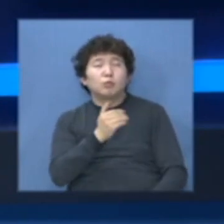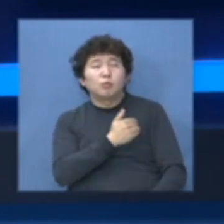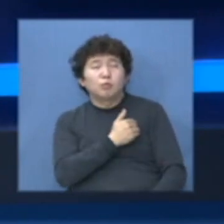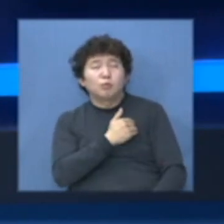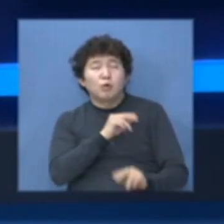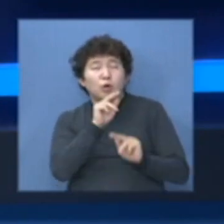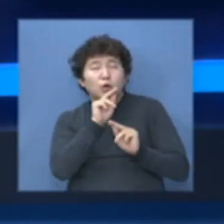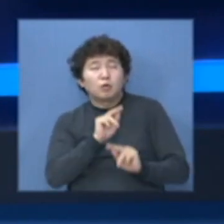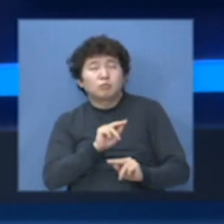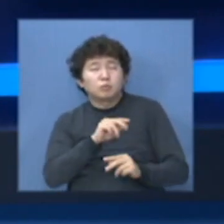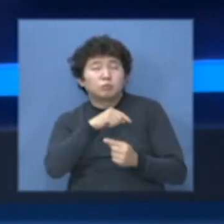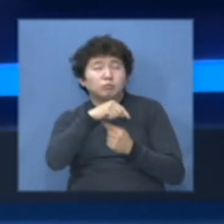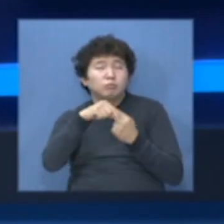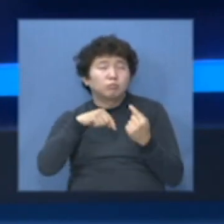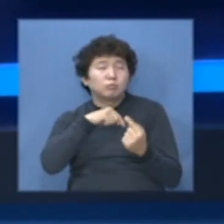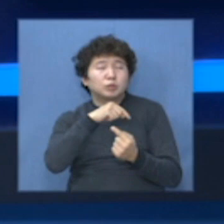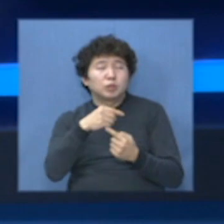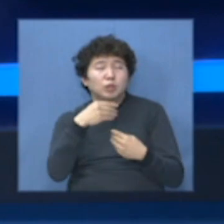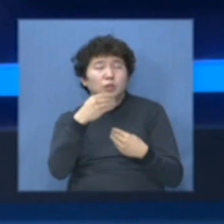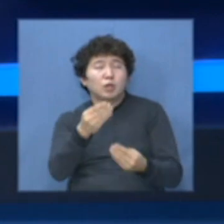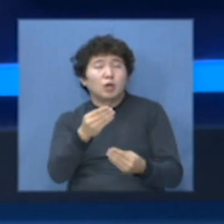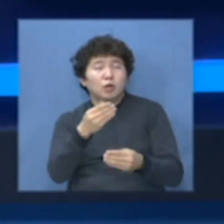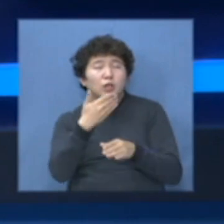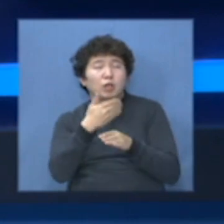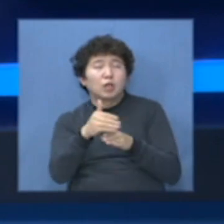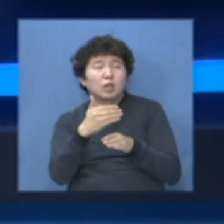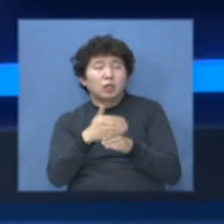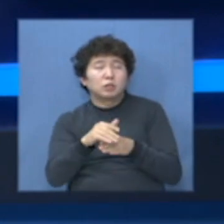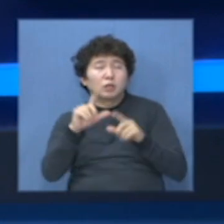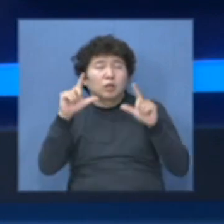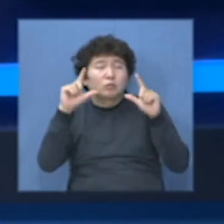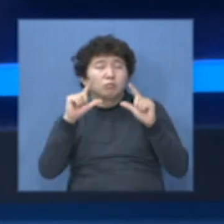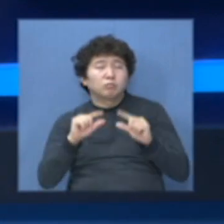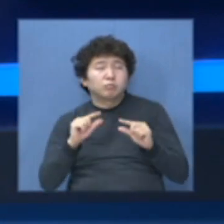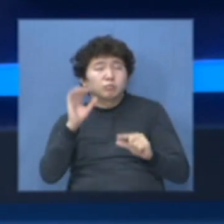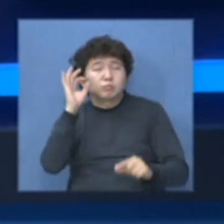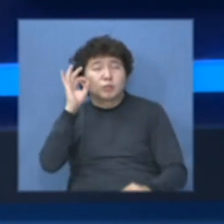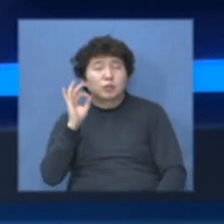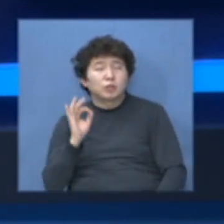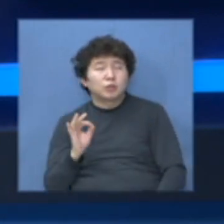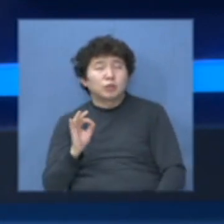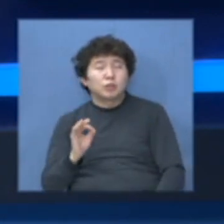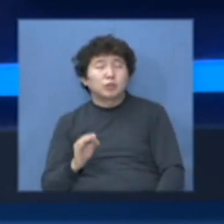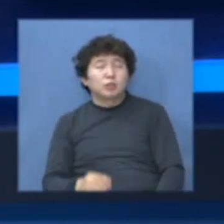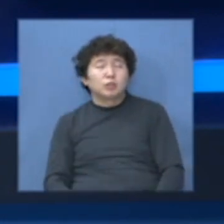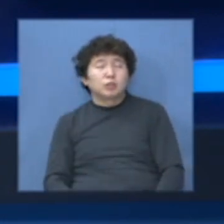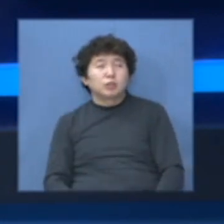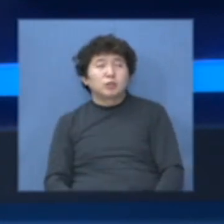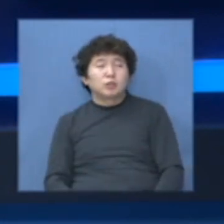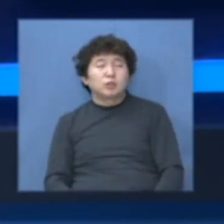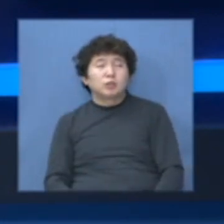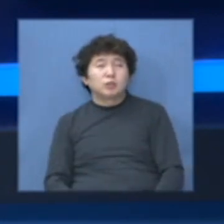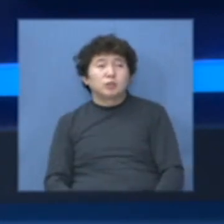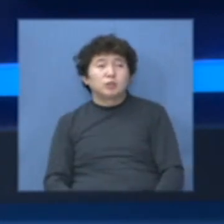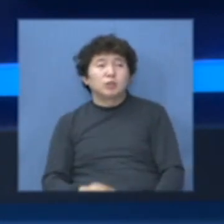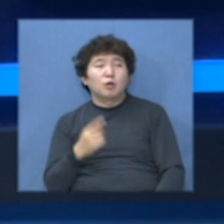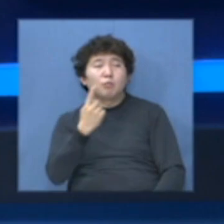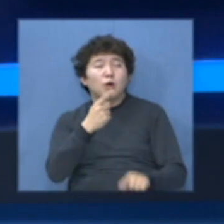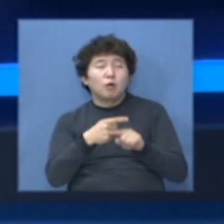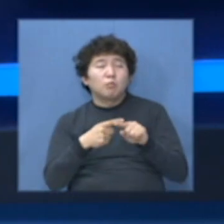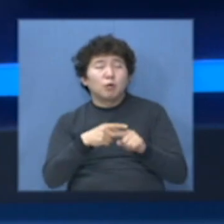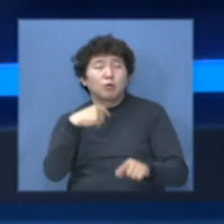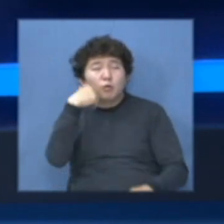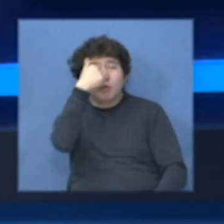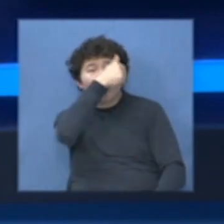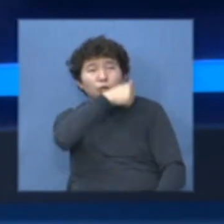предпринимательством выдаются льготные кредиты по низким процентным ставкам только в первом полугодии 2022 года в регионе были про